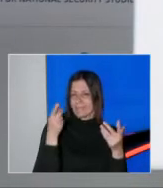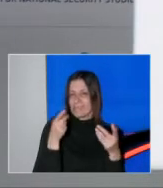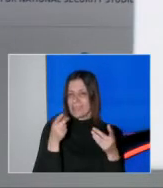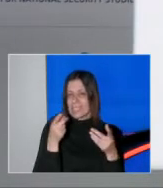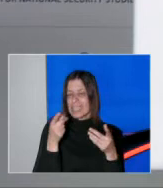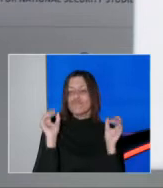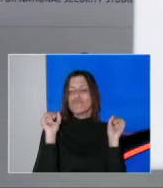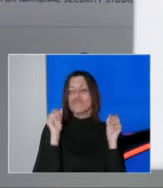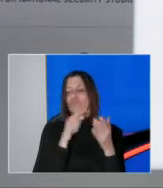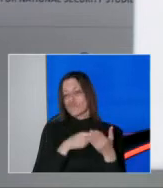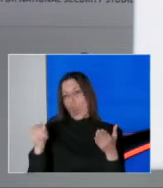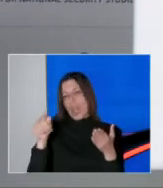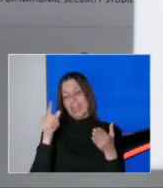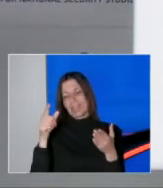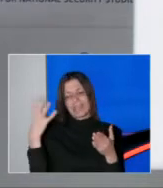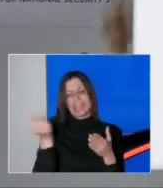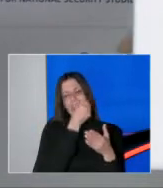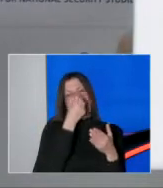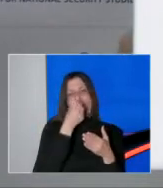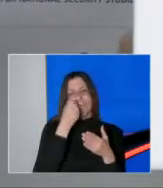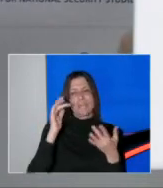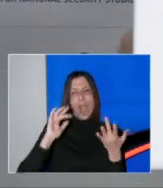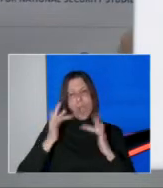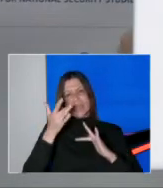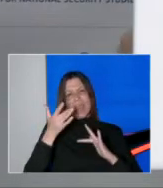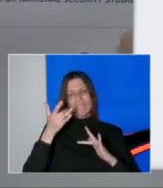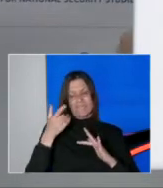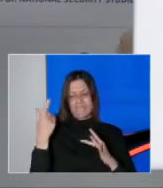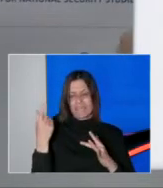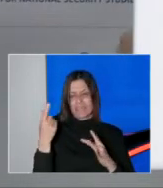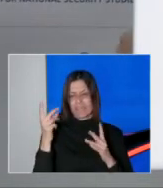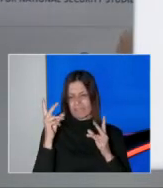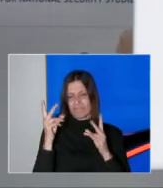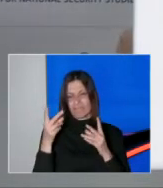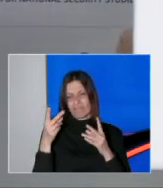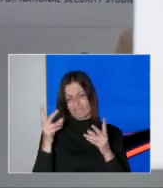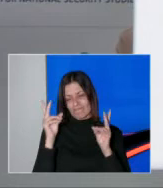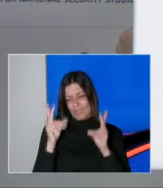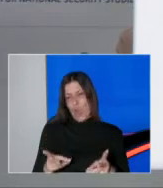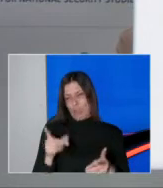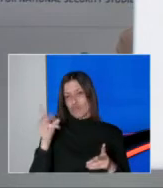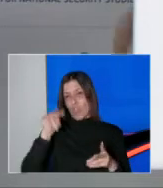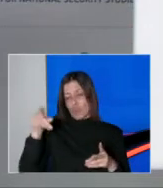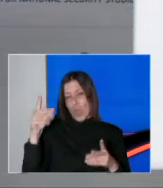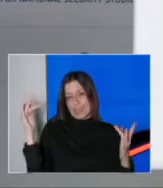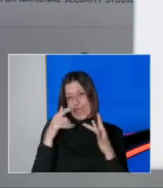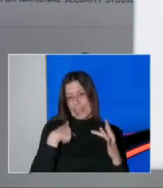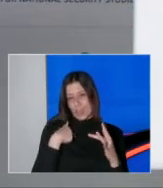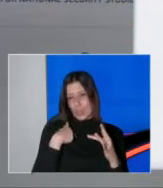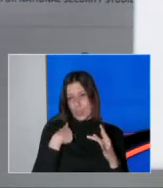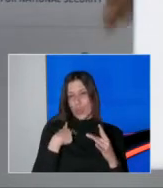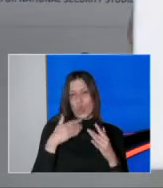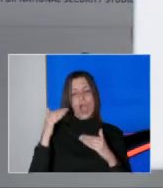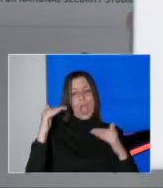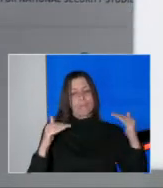היא תשלול, היא תיקח מהאויב את הקלף החזק ביותר שיש לו נגדנו. המשוואה